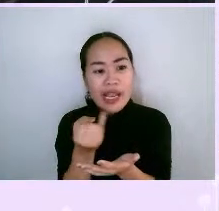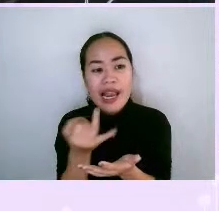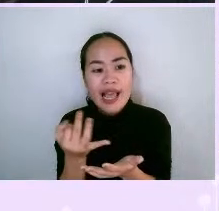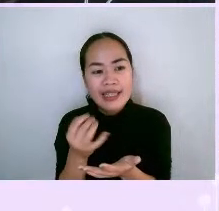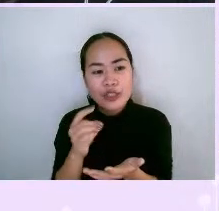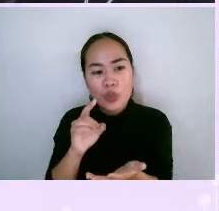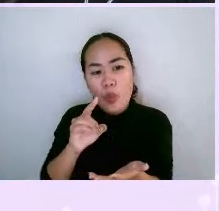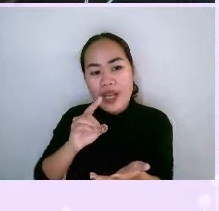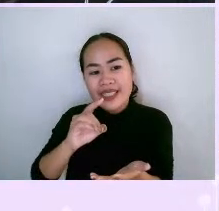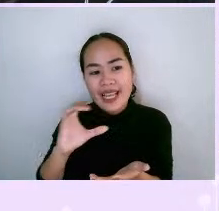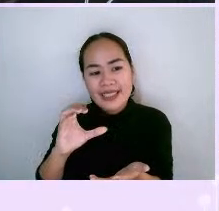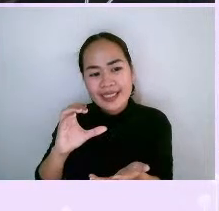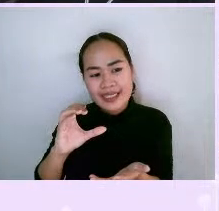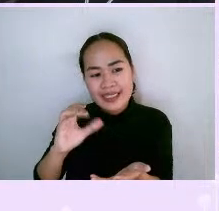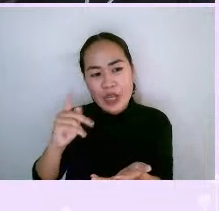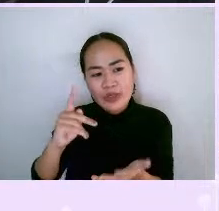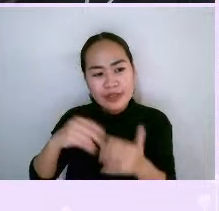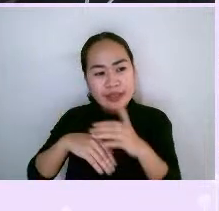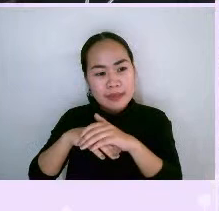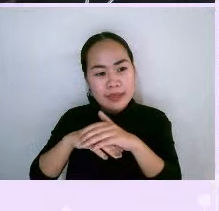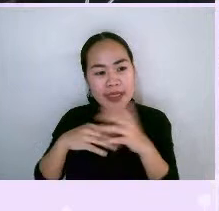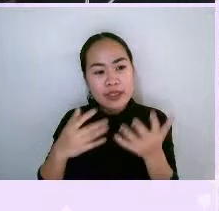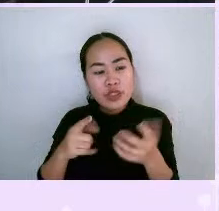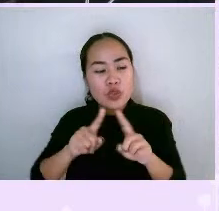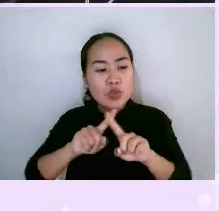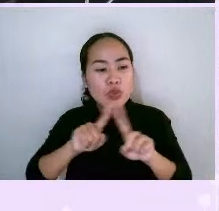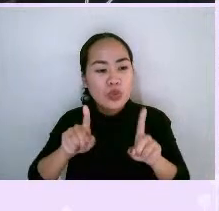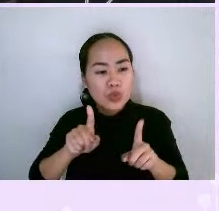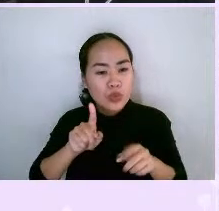100,000 tapos payable in